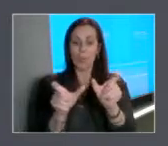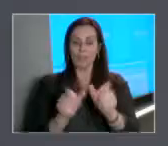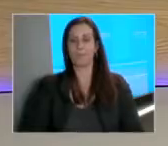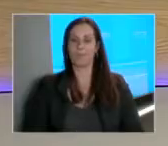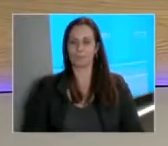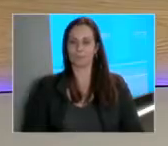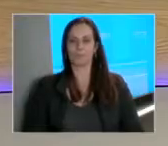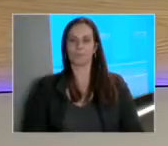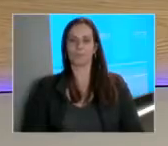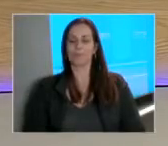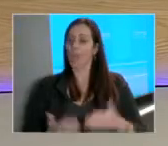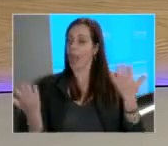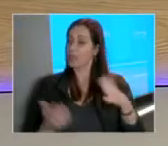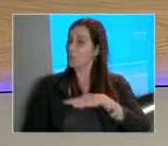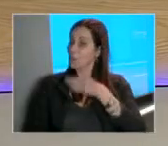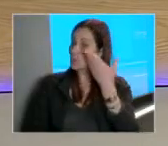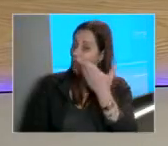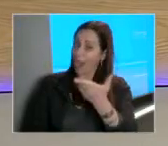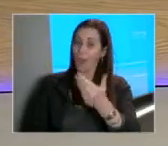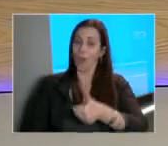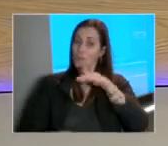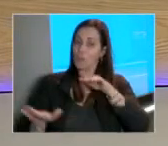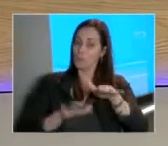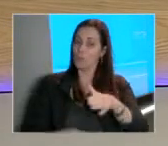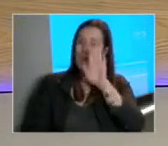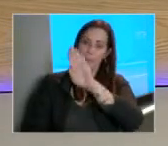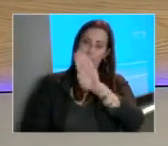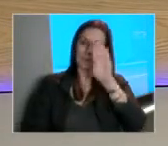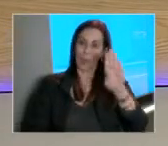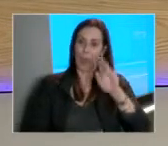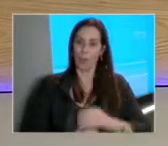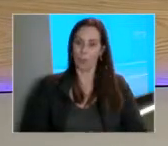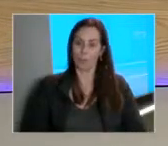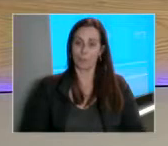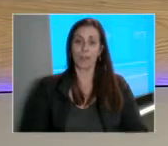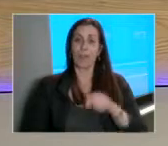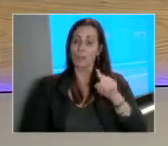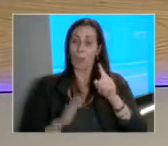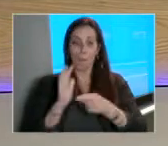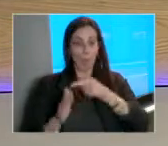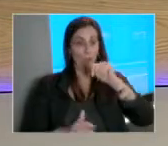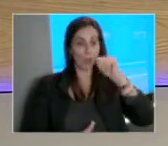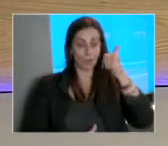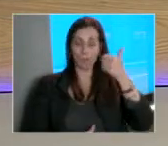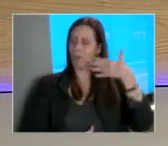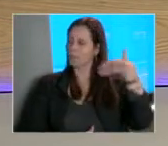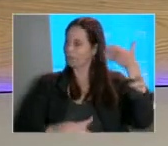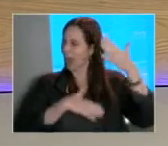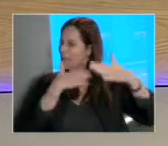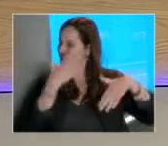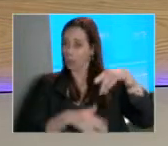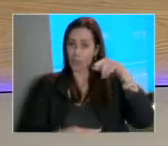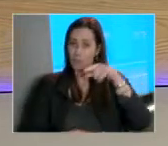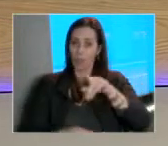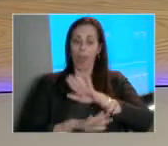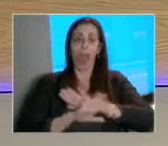חסינות. אז מה שלומך, אדוני ראש הממשלה, מר בנימין נתניהו? זו הפעם הראשונה מזה המון זמן